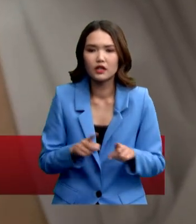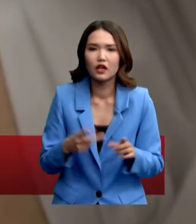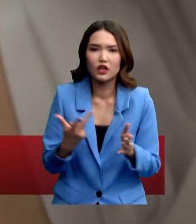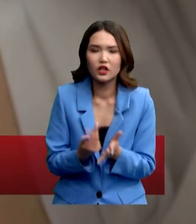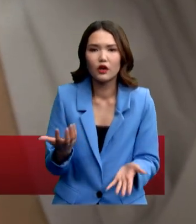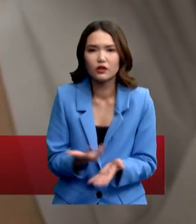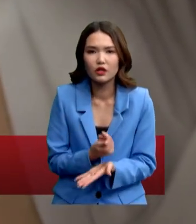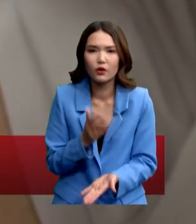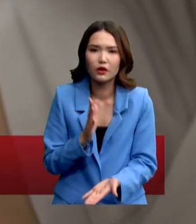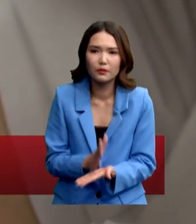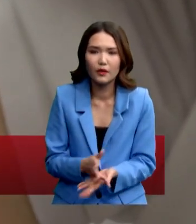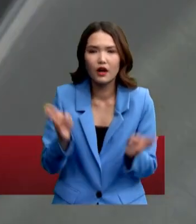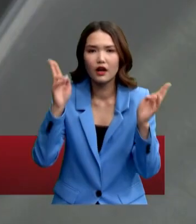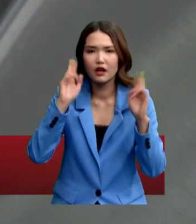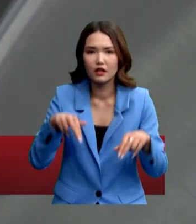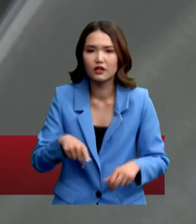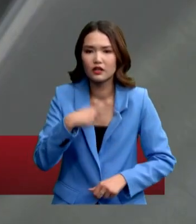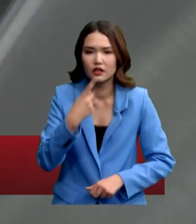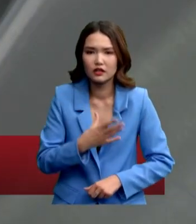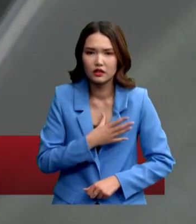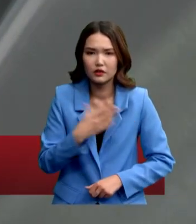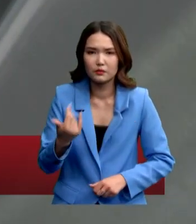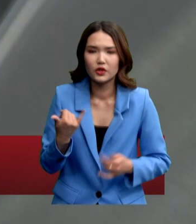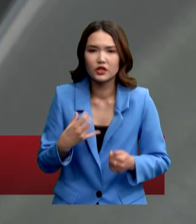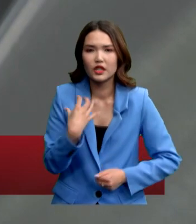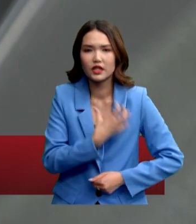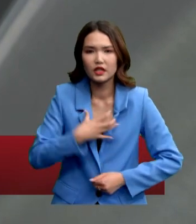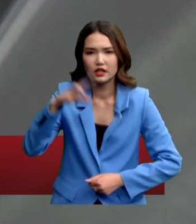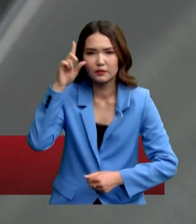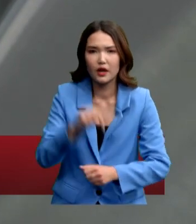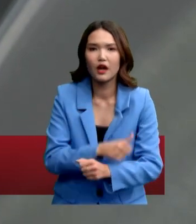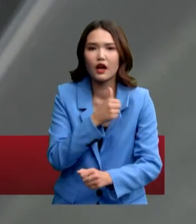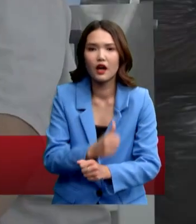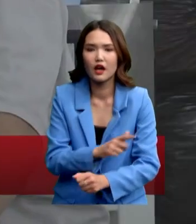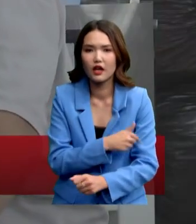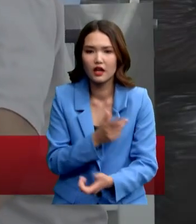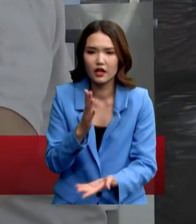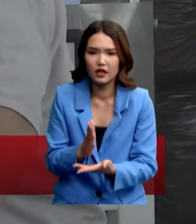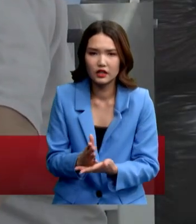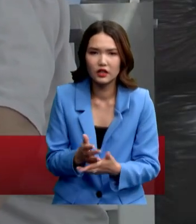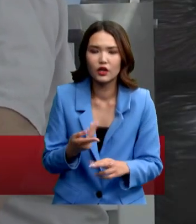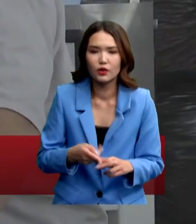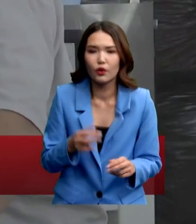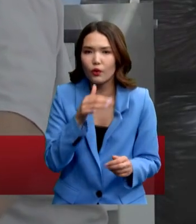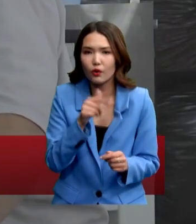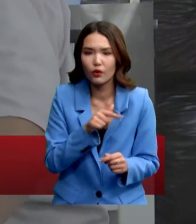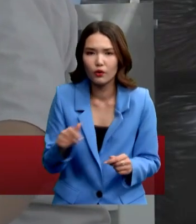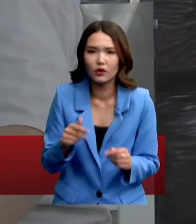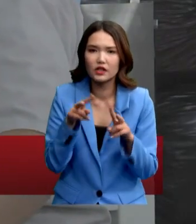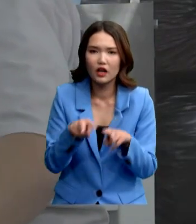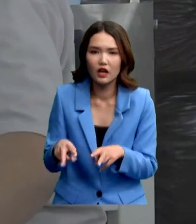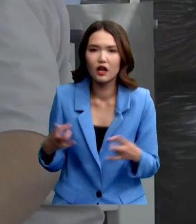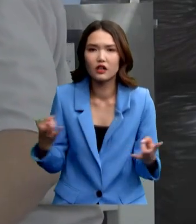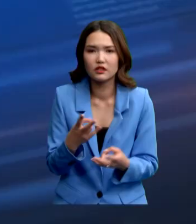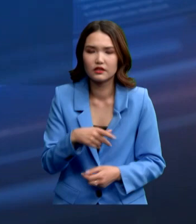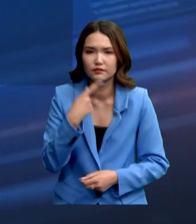тапшылығы барын білмейді де. Ал келер аптада мұнайлы өңірге елдің бас дәрігері келмек, зауыттың болашағы сол кезде қаралады дегенді